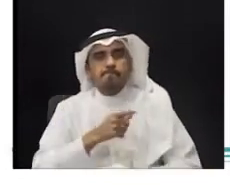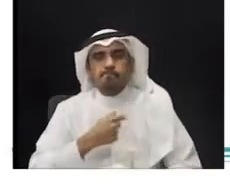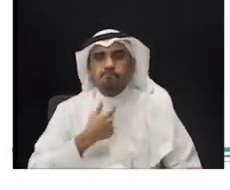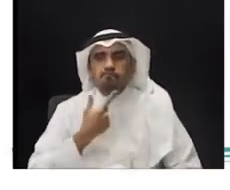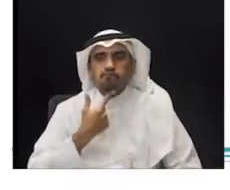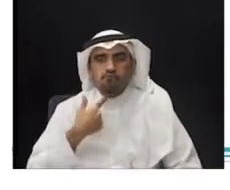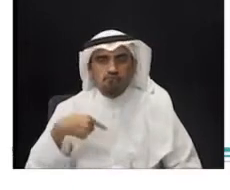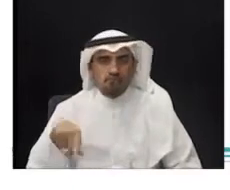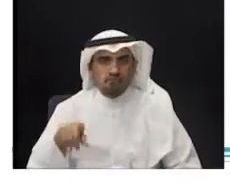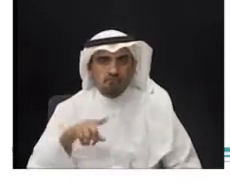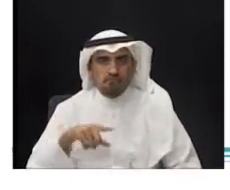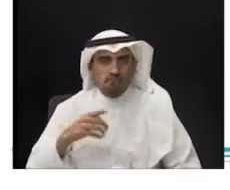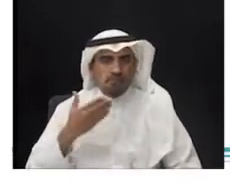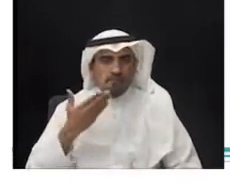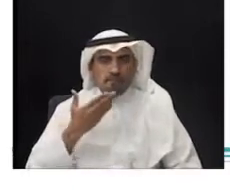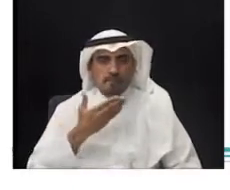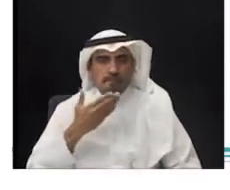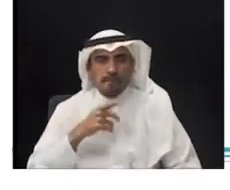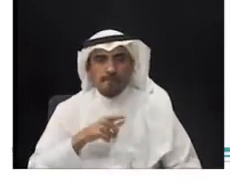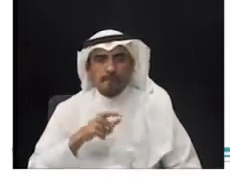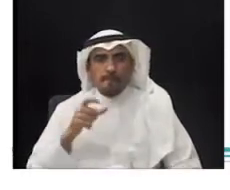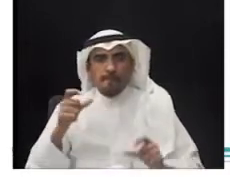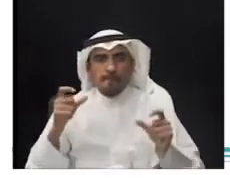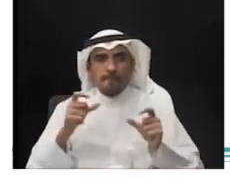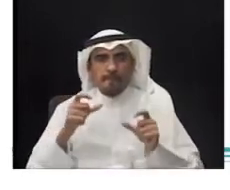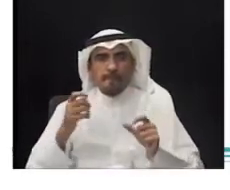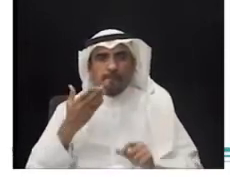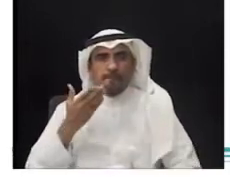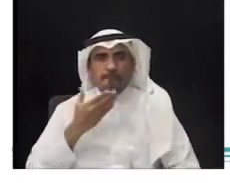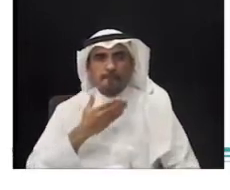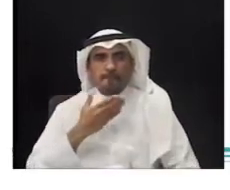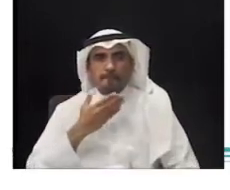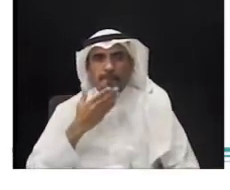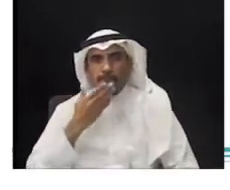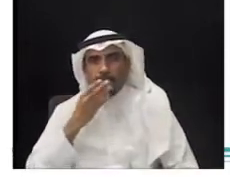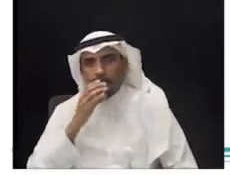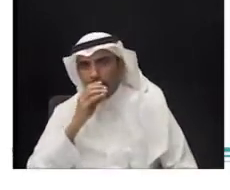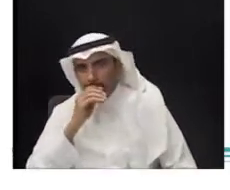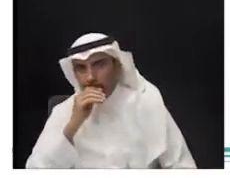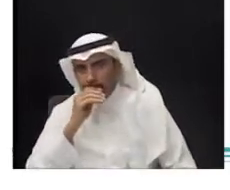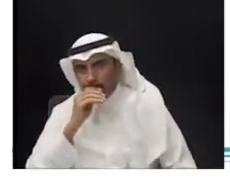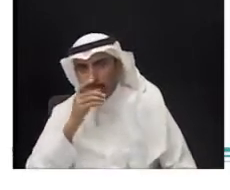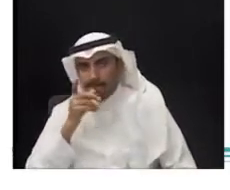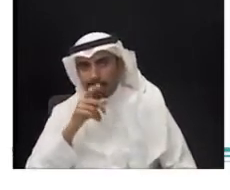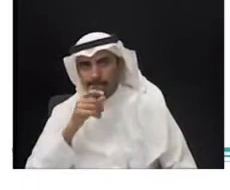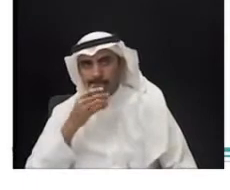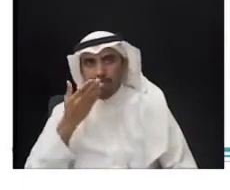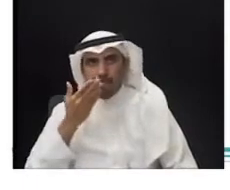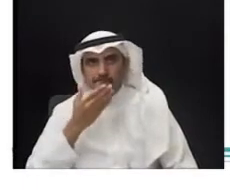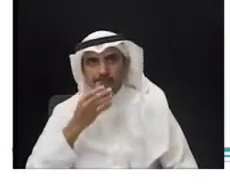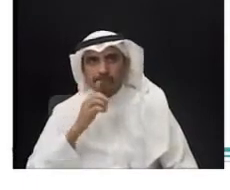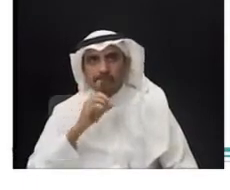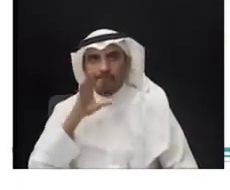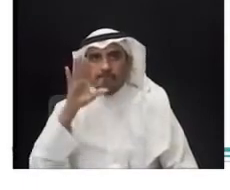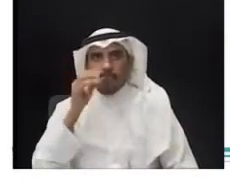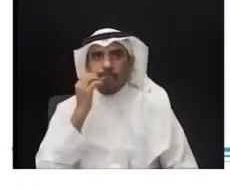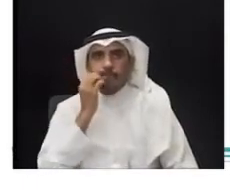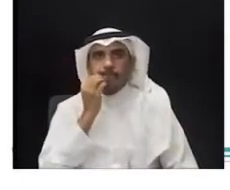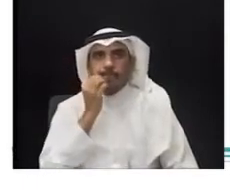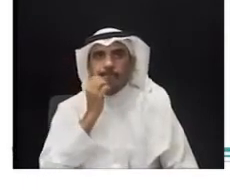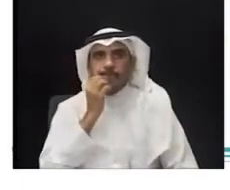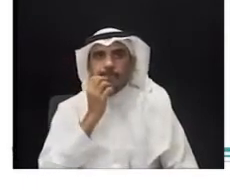لذلك أريدكم أن تقرأوا هذا النص قراءة صامتة، ومن بعد ذلك تقرأون